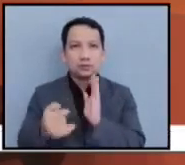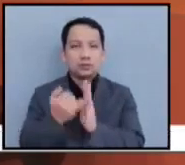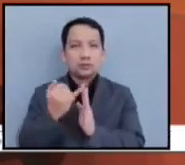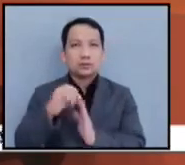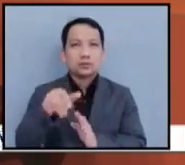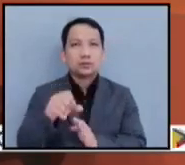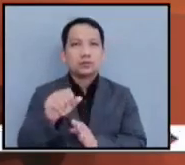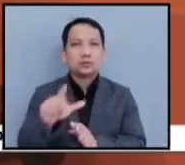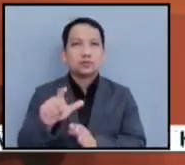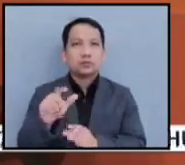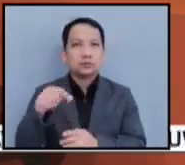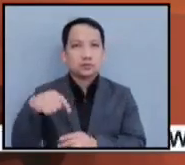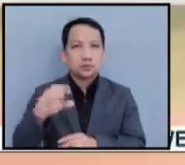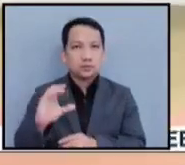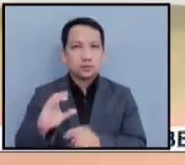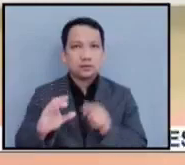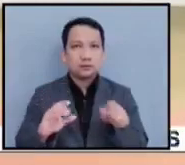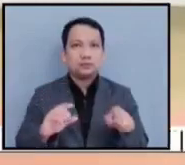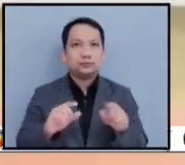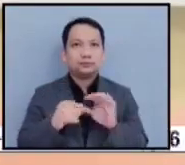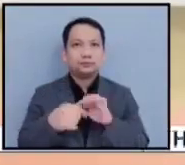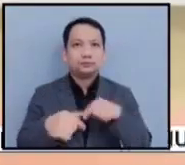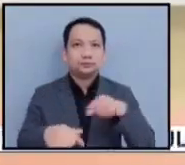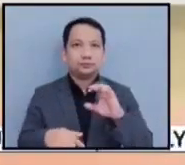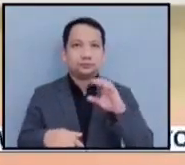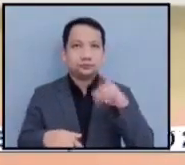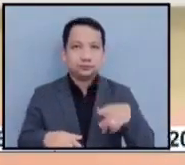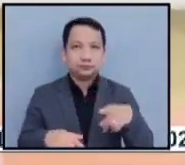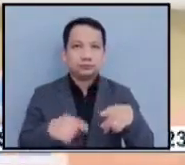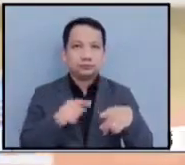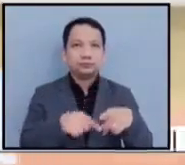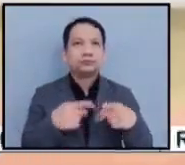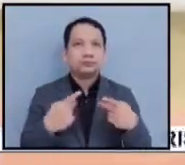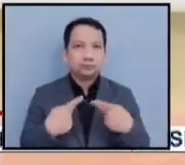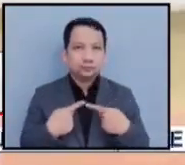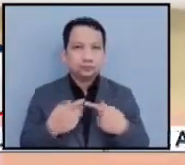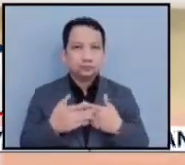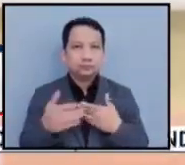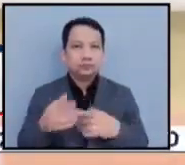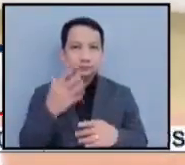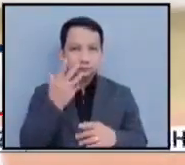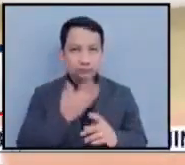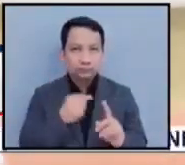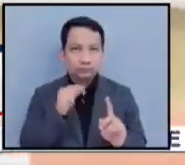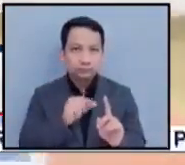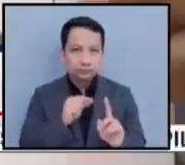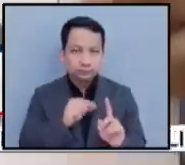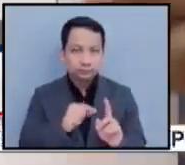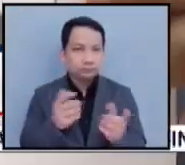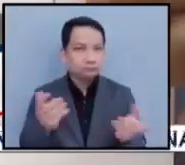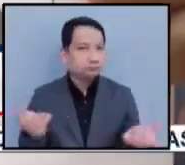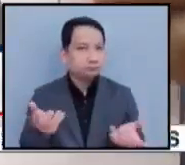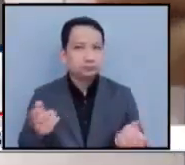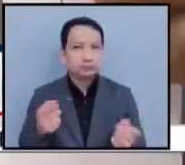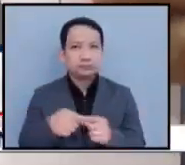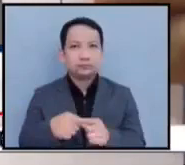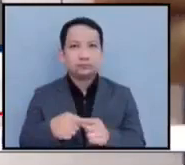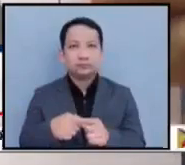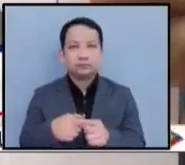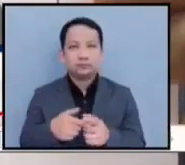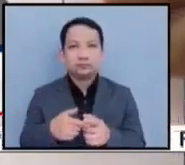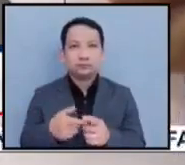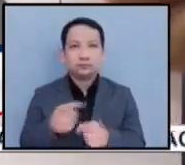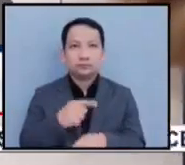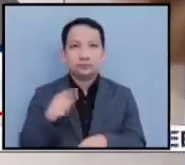Quezon City. Ayon sa QCPD, may lead na sila sa pagkakakilanlaan at kinaroroonan ng mga suspect na ang iba